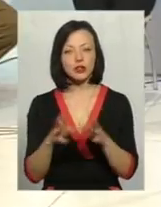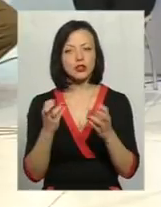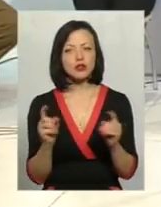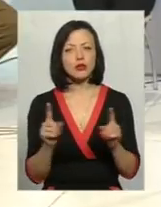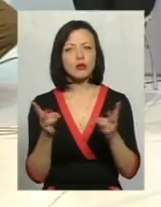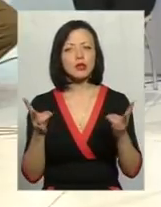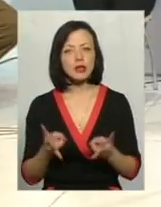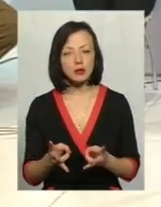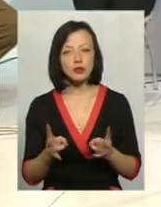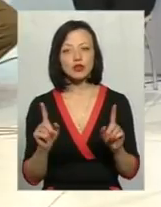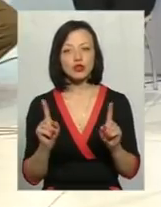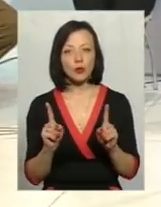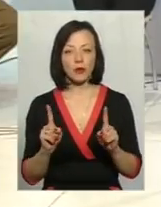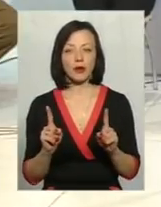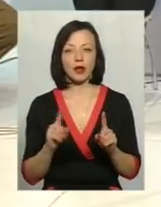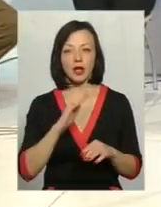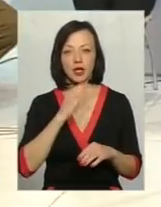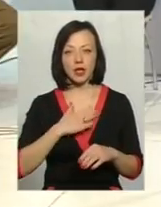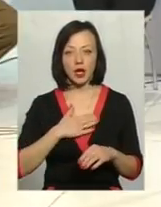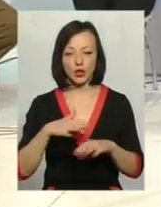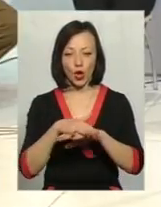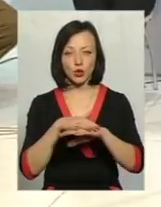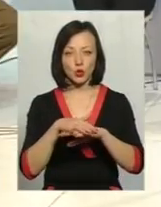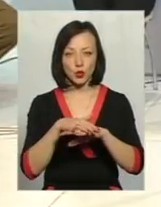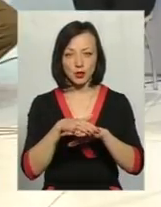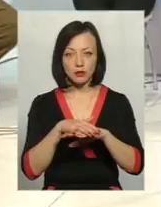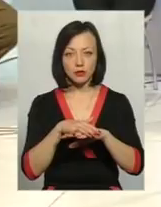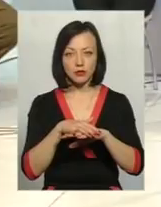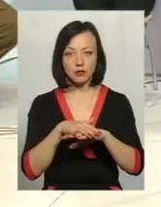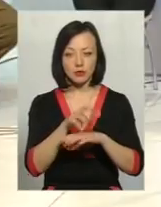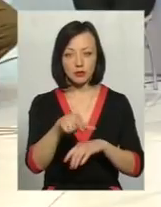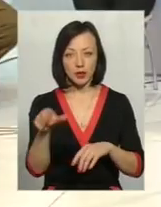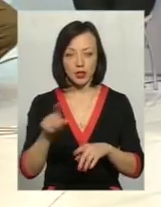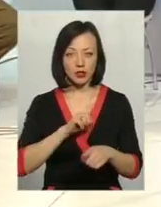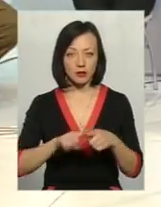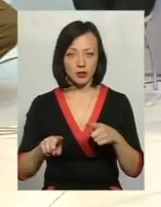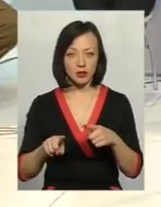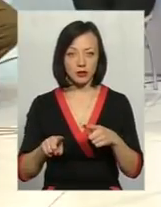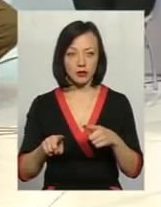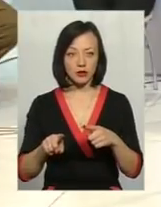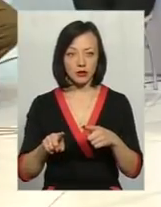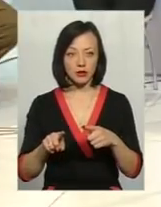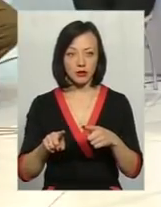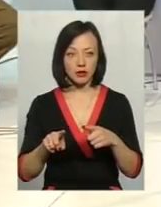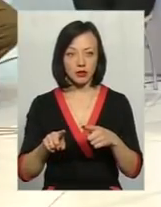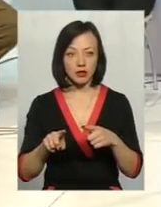ще потрібно для того, щоб наш соціум якнайскоріше, ну,